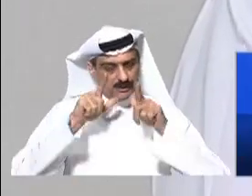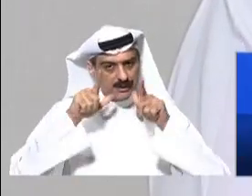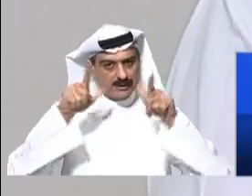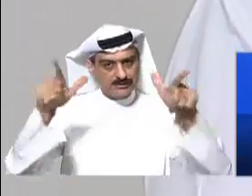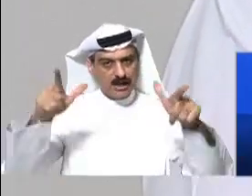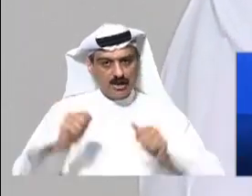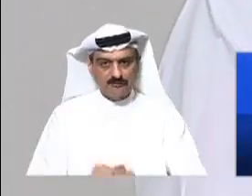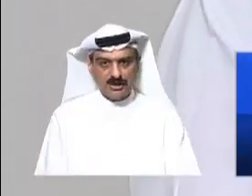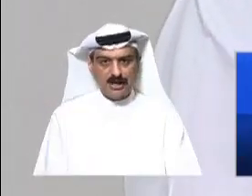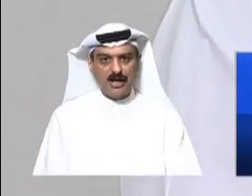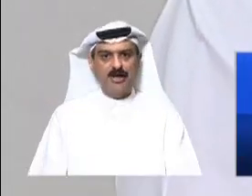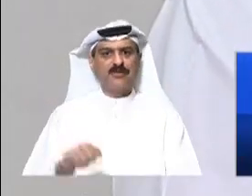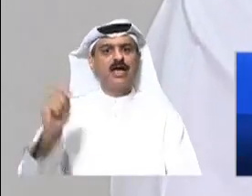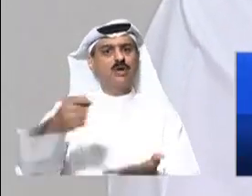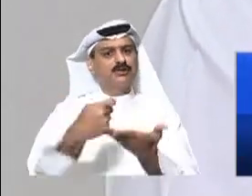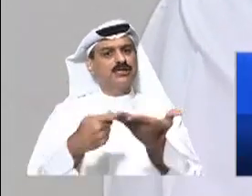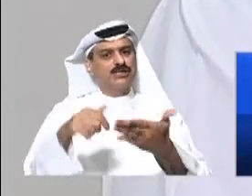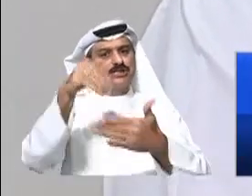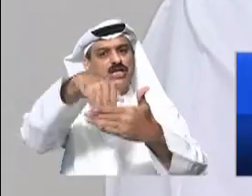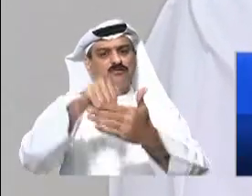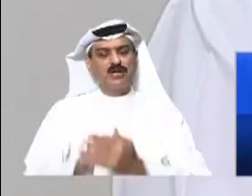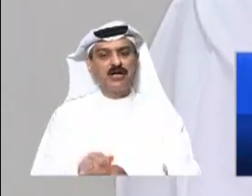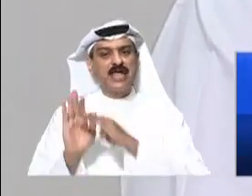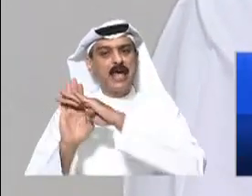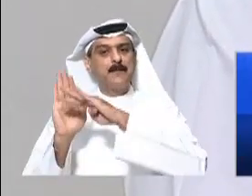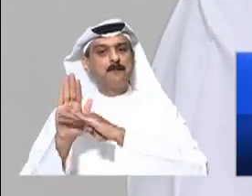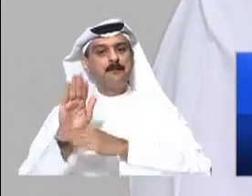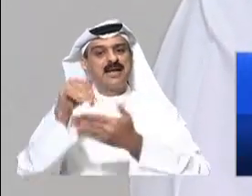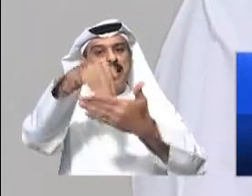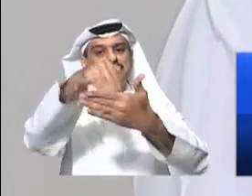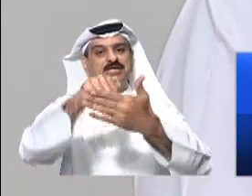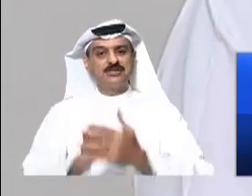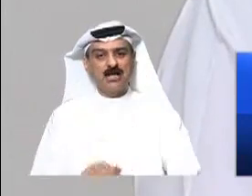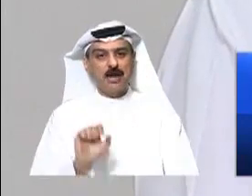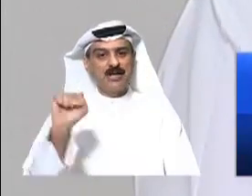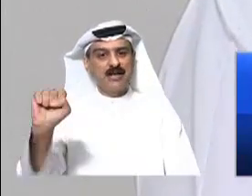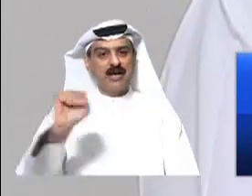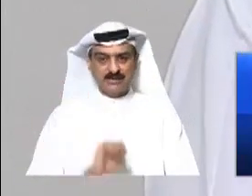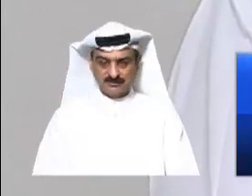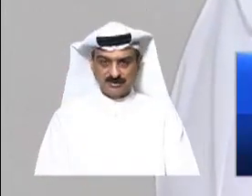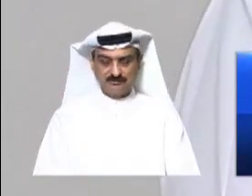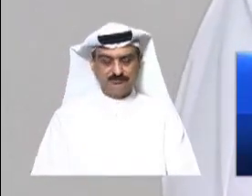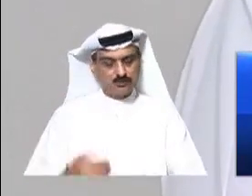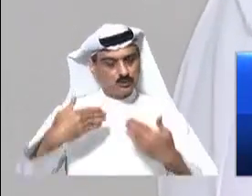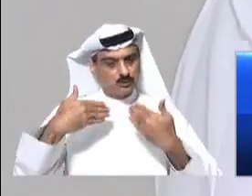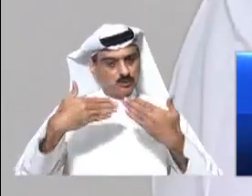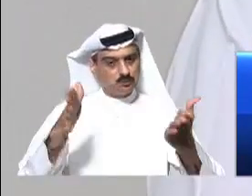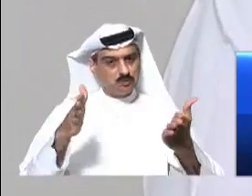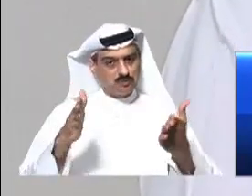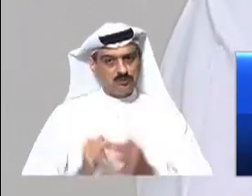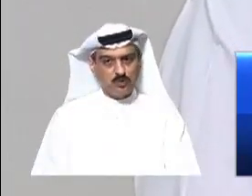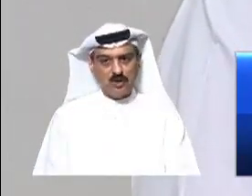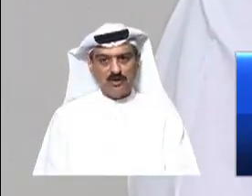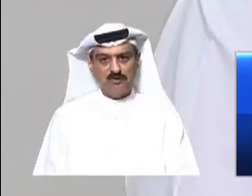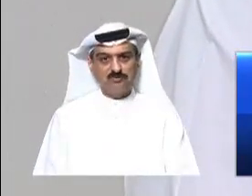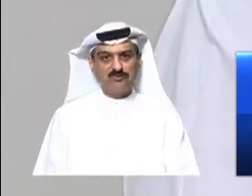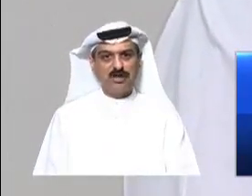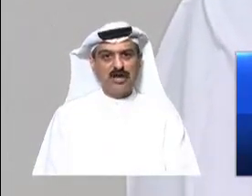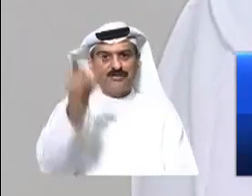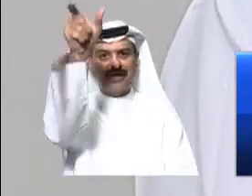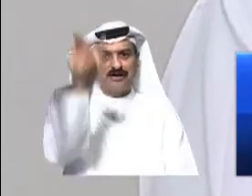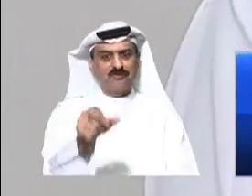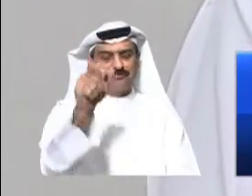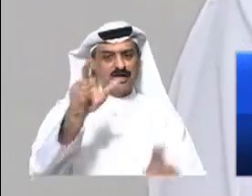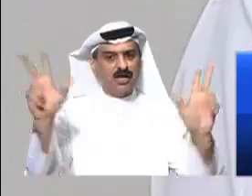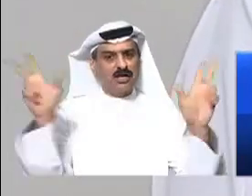المرشحين وإعطاء برنامجهم الانتخابي الخاص بهم، وإتاحة الفرصة لجميع مراسلي